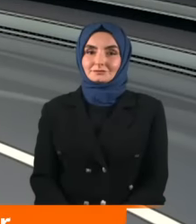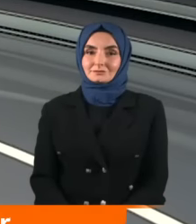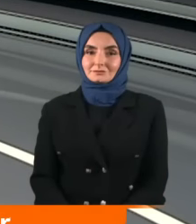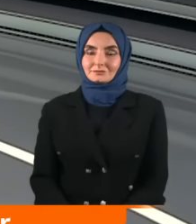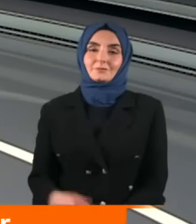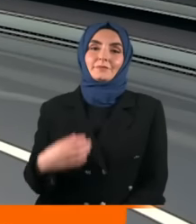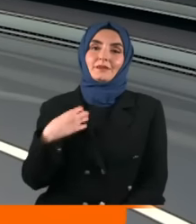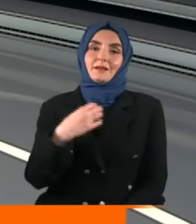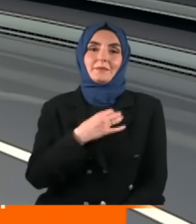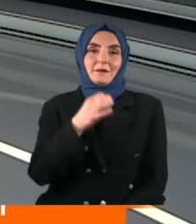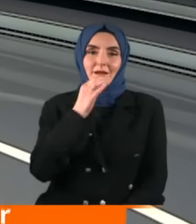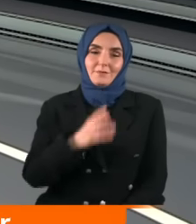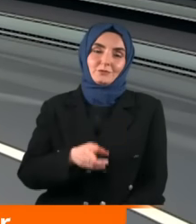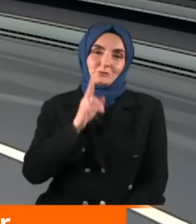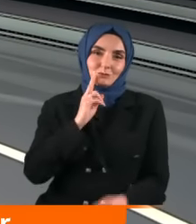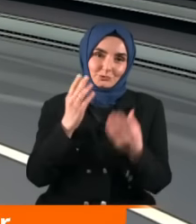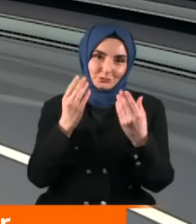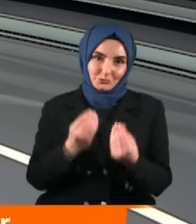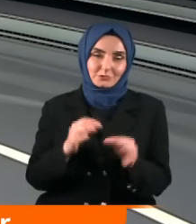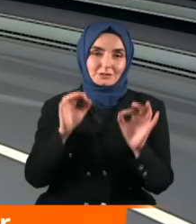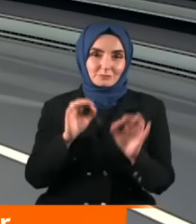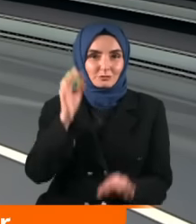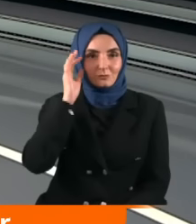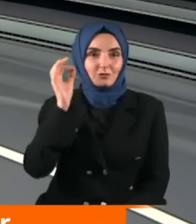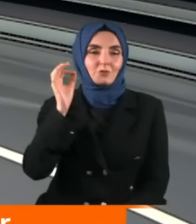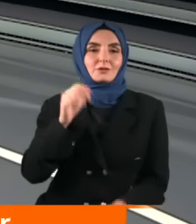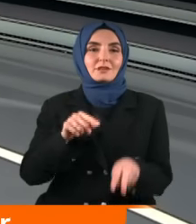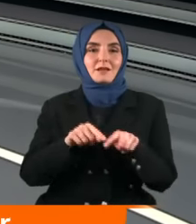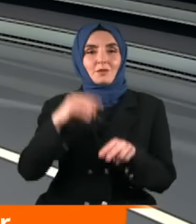Ve bugün de ana haberin sonuna geldik. Sözü şimdi Profesör Doktor